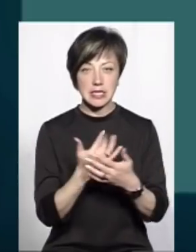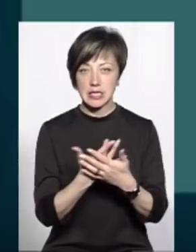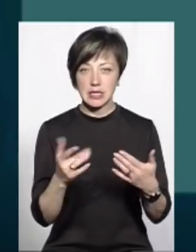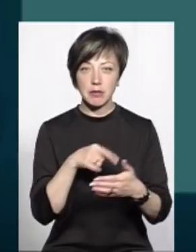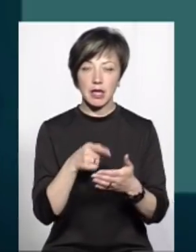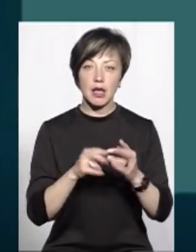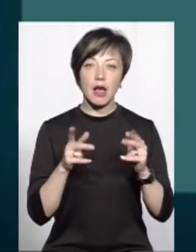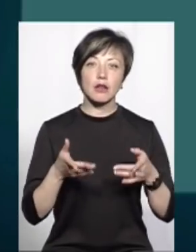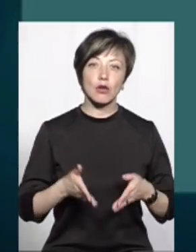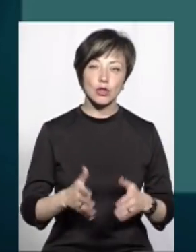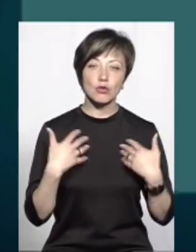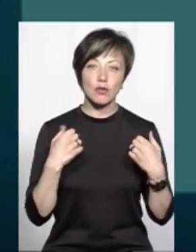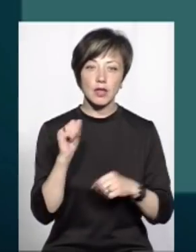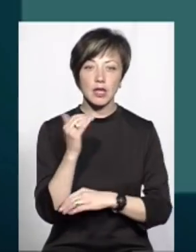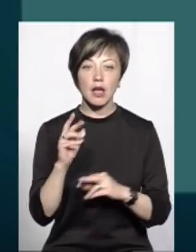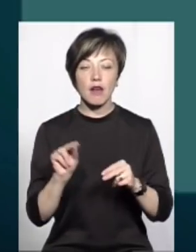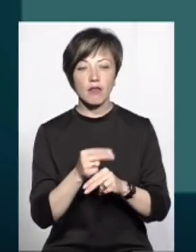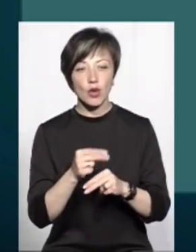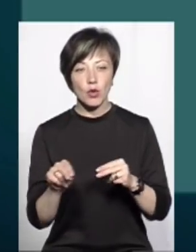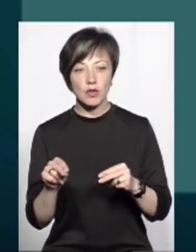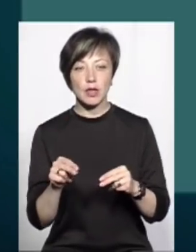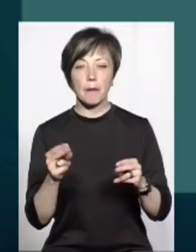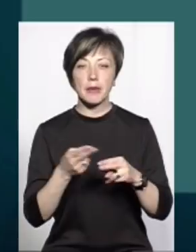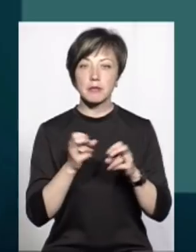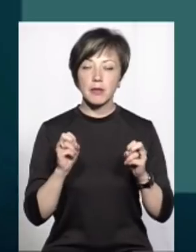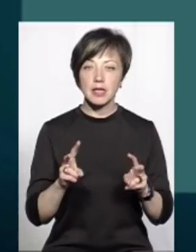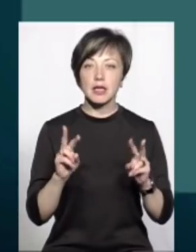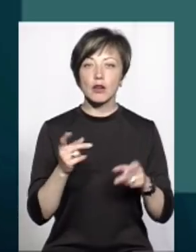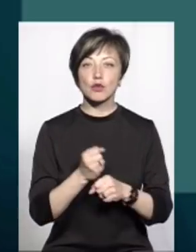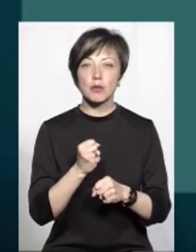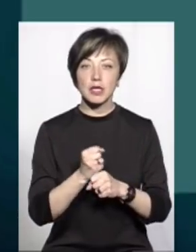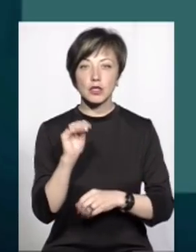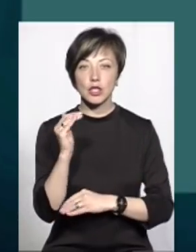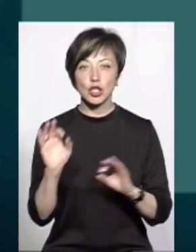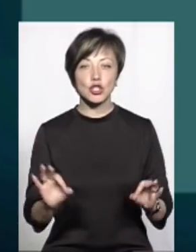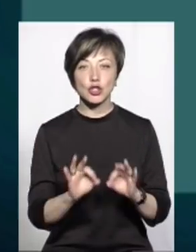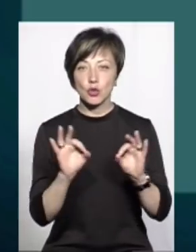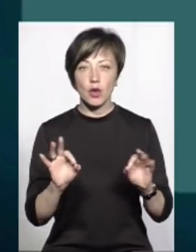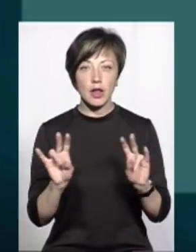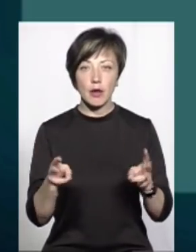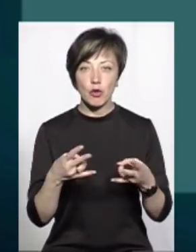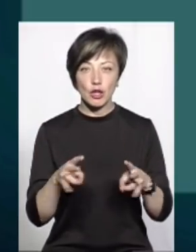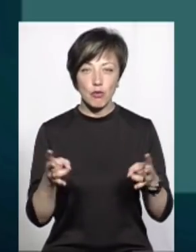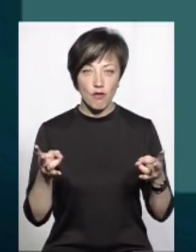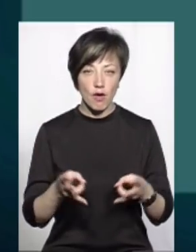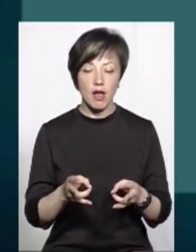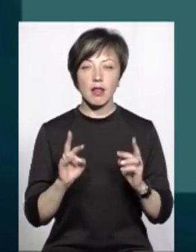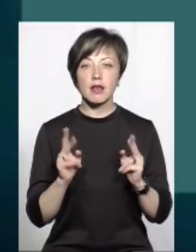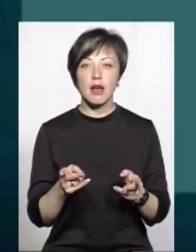як народити здорову дитину, як виховати дитину в безпеці, як зробити, щоб дитина нічого не потребувала,